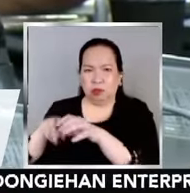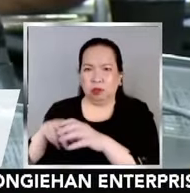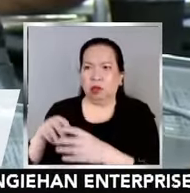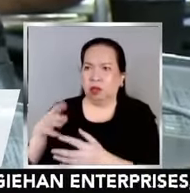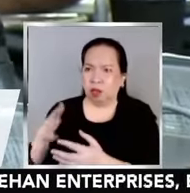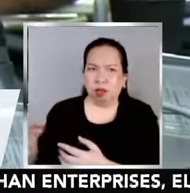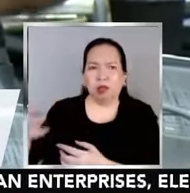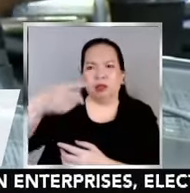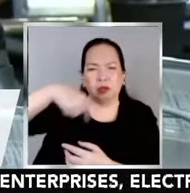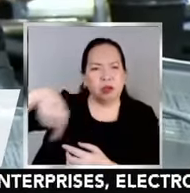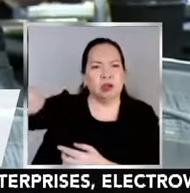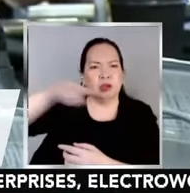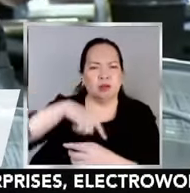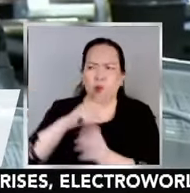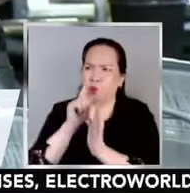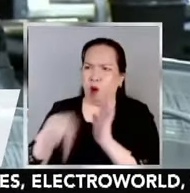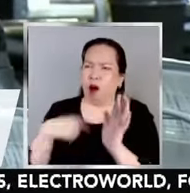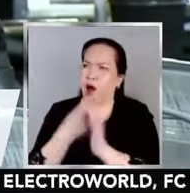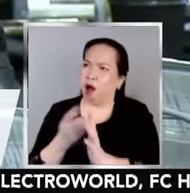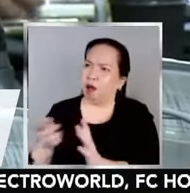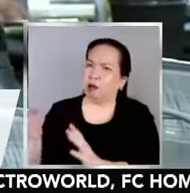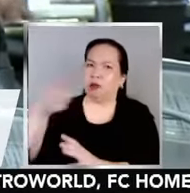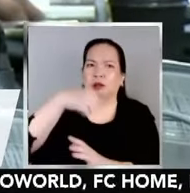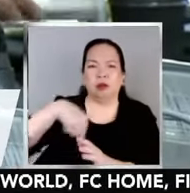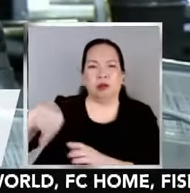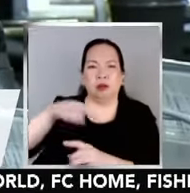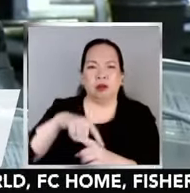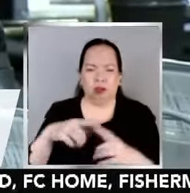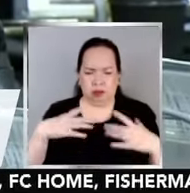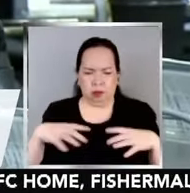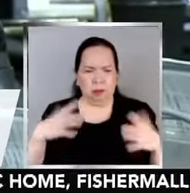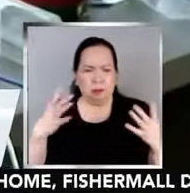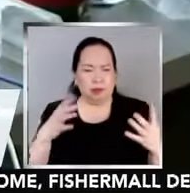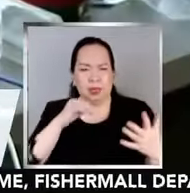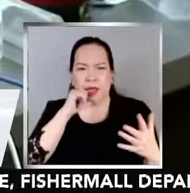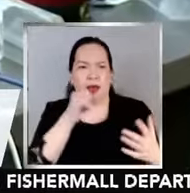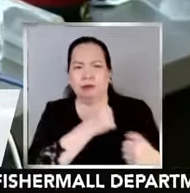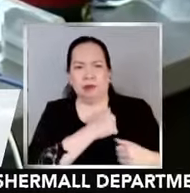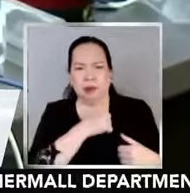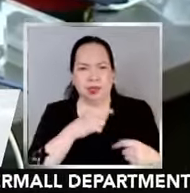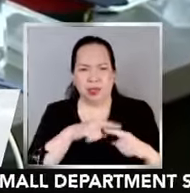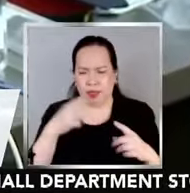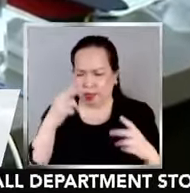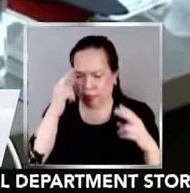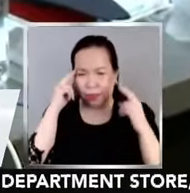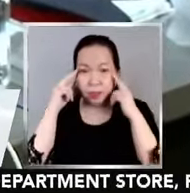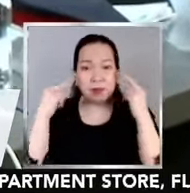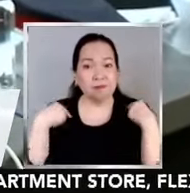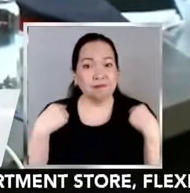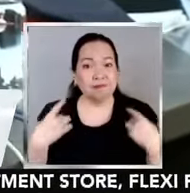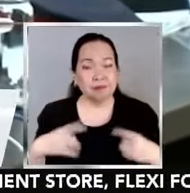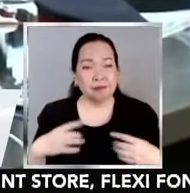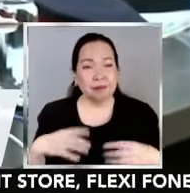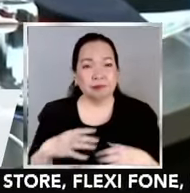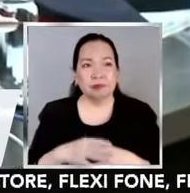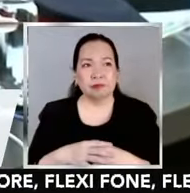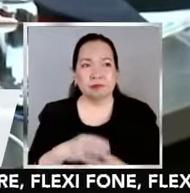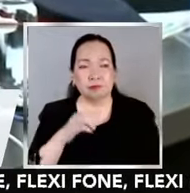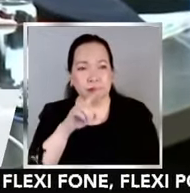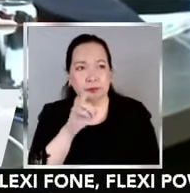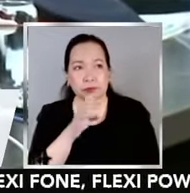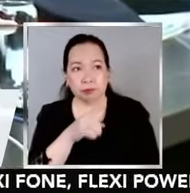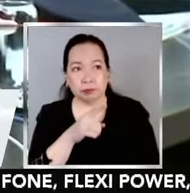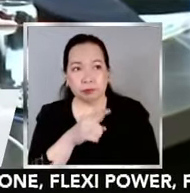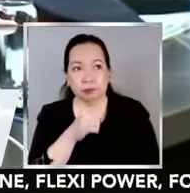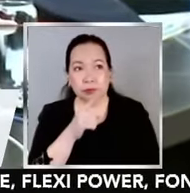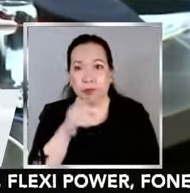higit isang oras. Mga nakasibilyan daw ang mga dumampot sa kanila. Ikaw yung maresto sa kanya